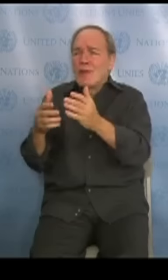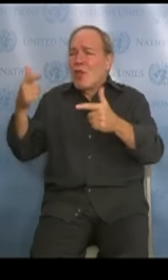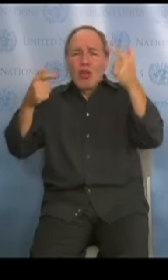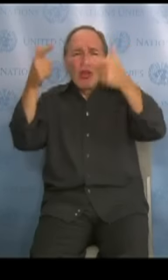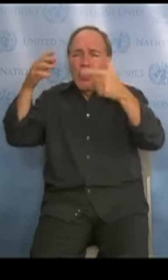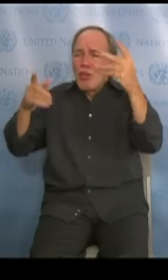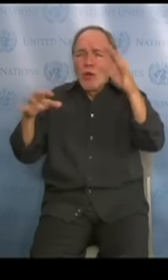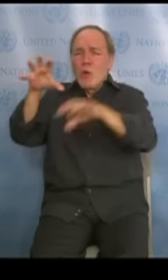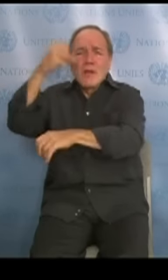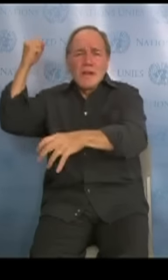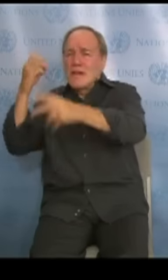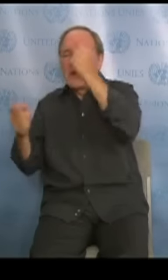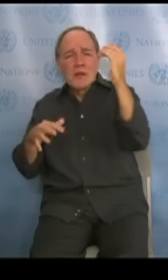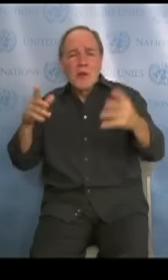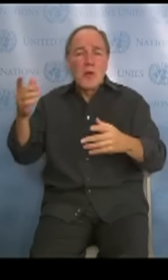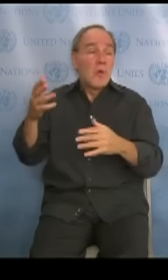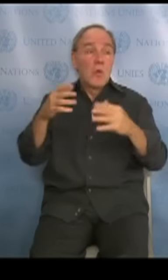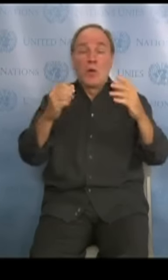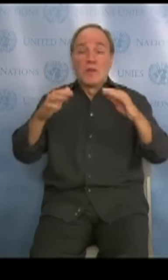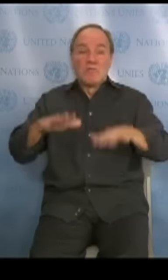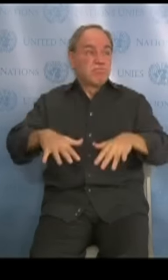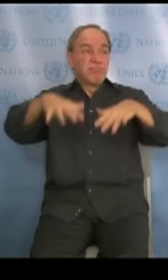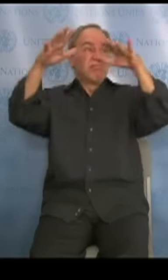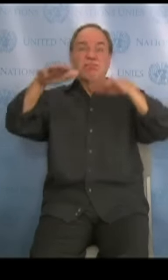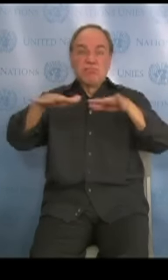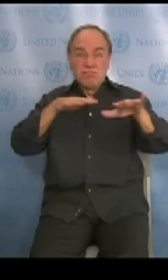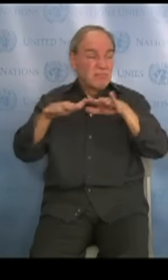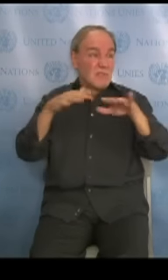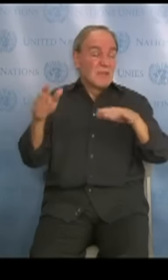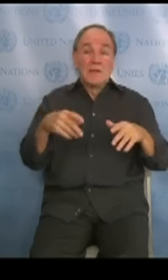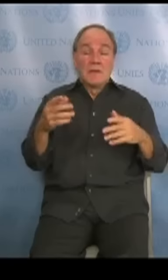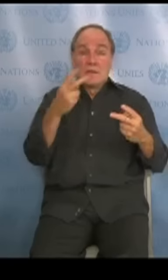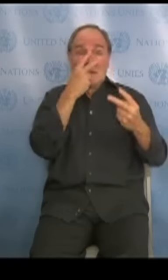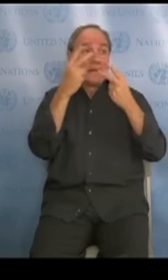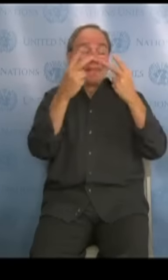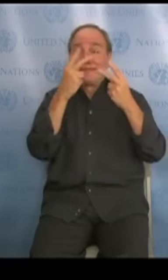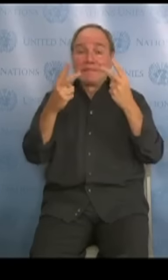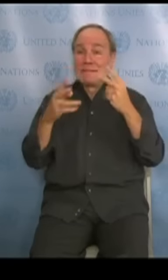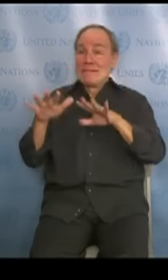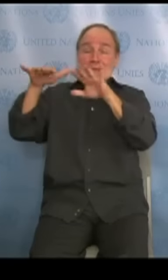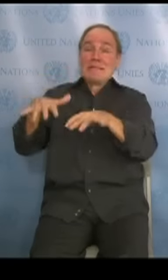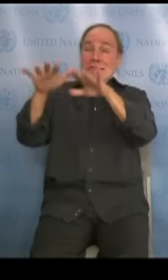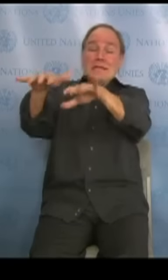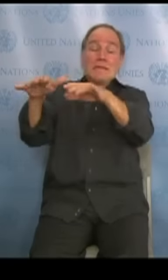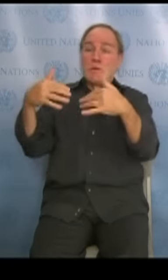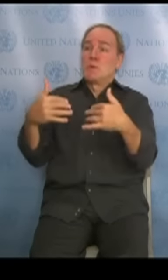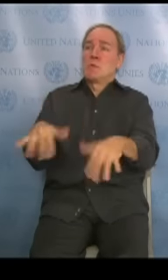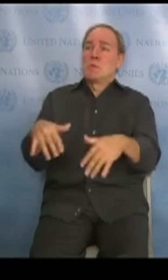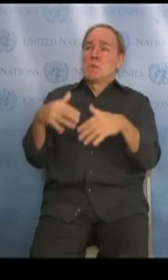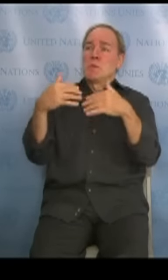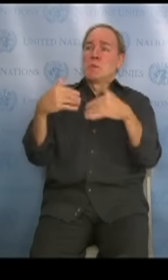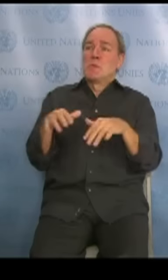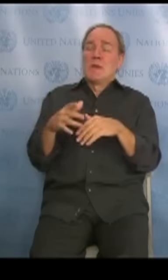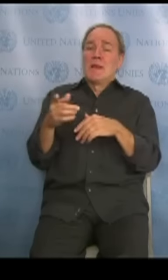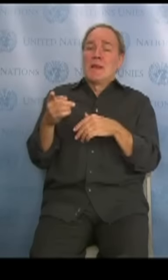seule conclusion s'impose. La mer, les océans sont au cœur même des enjeux du